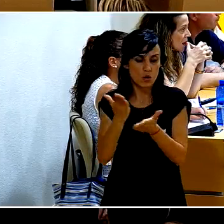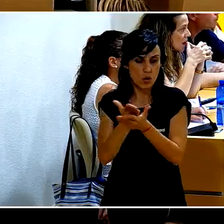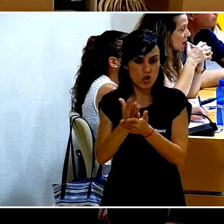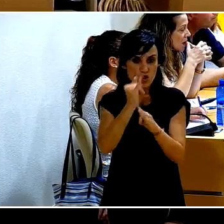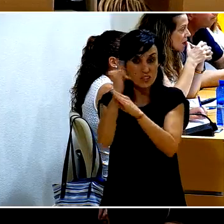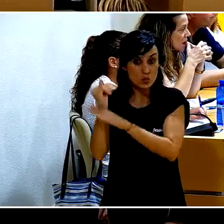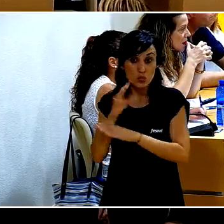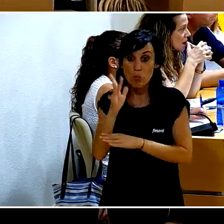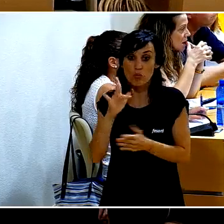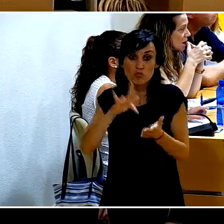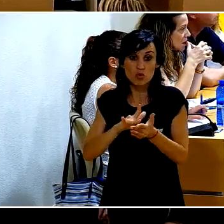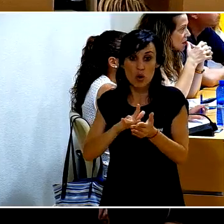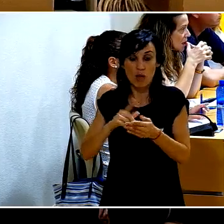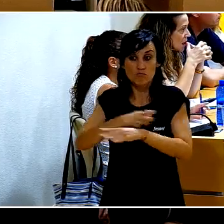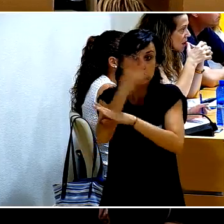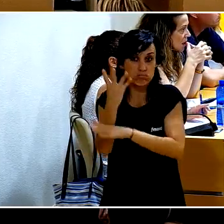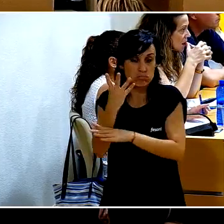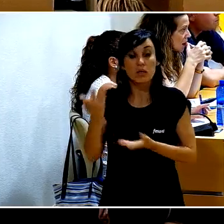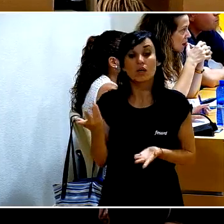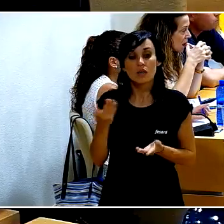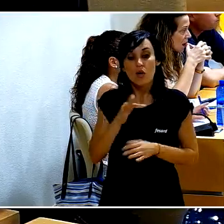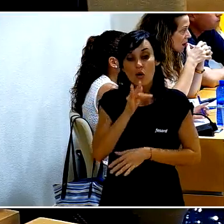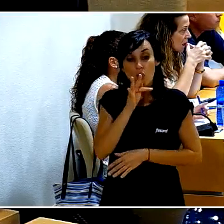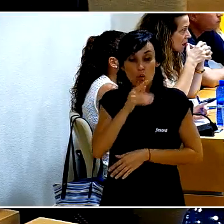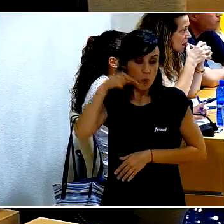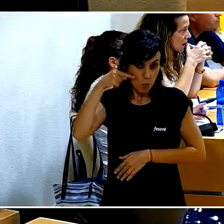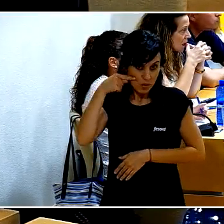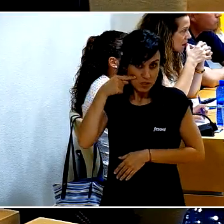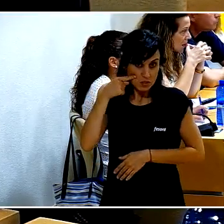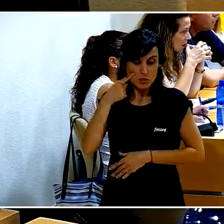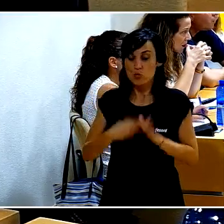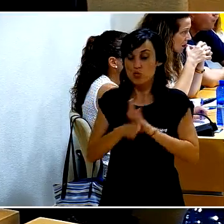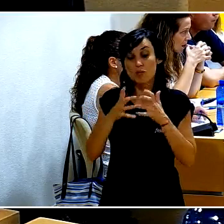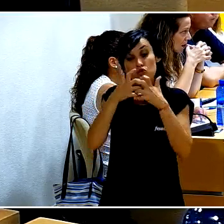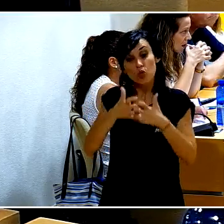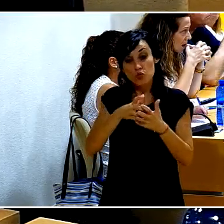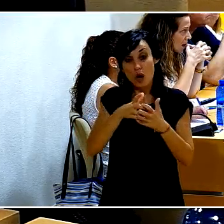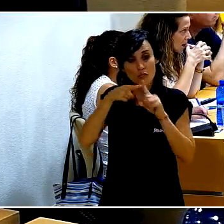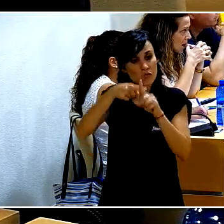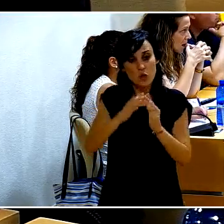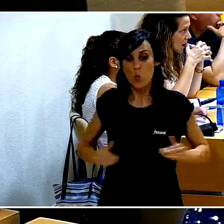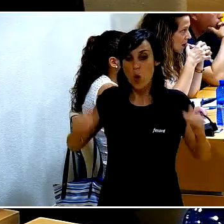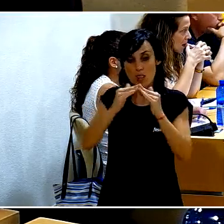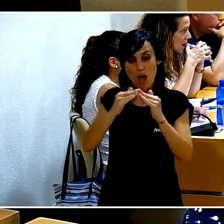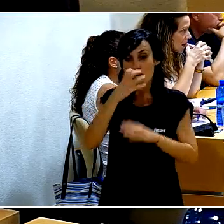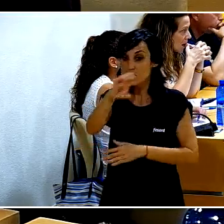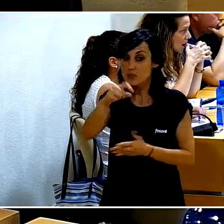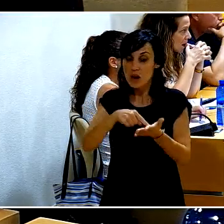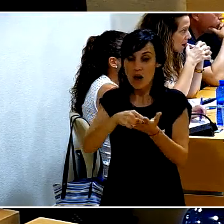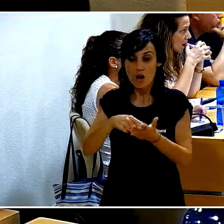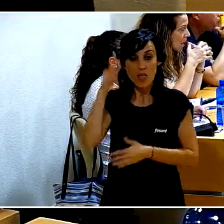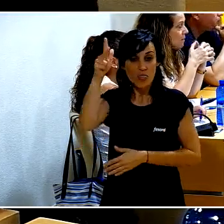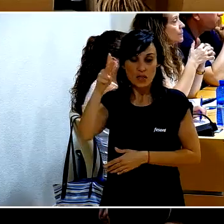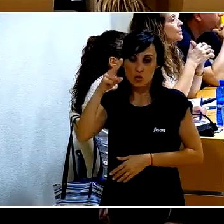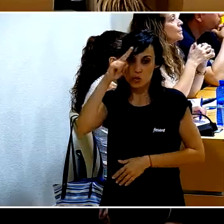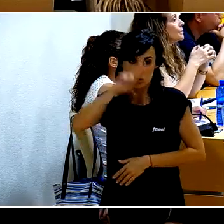de ser. Des de Compromís, mantenim la nostra lluita per la igualtat i seguim reivindicant respecte, dignitat i igualtat real.